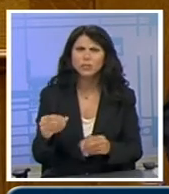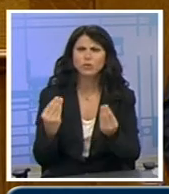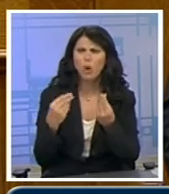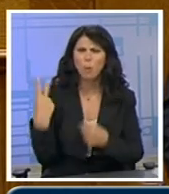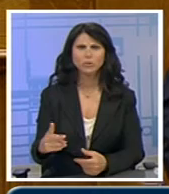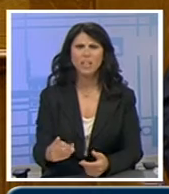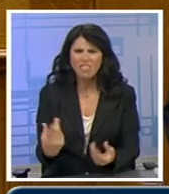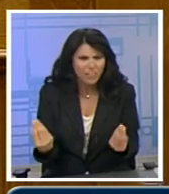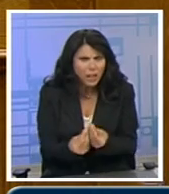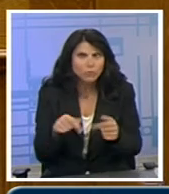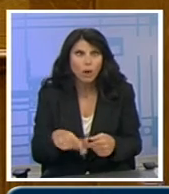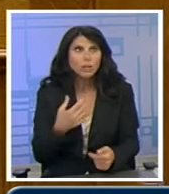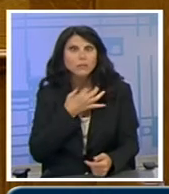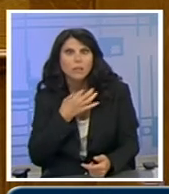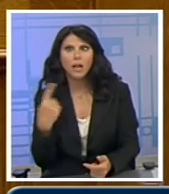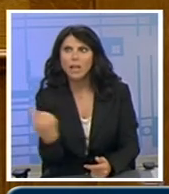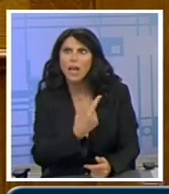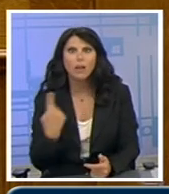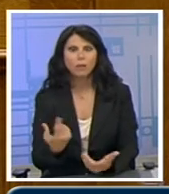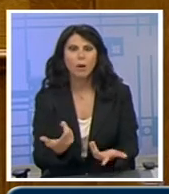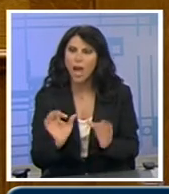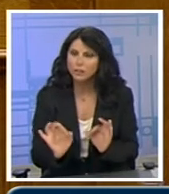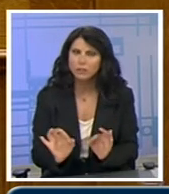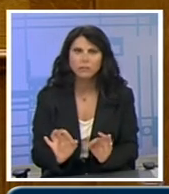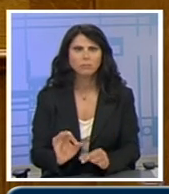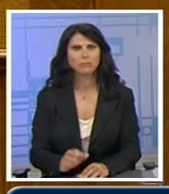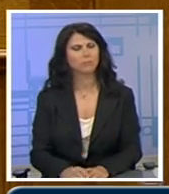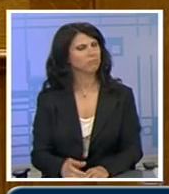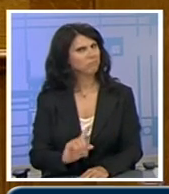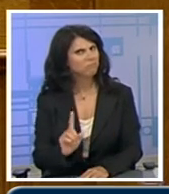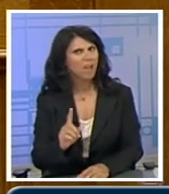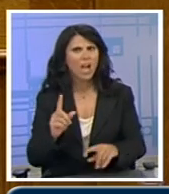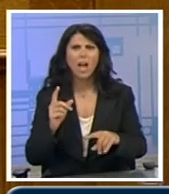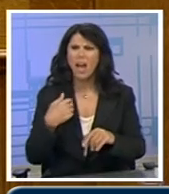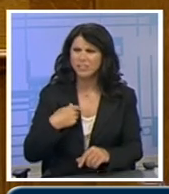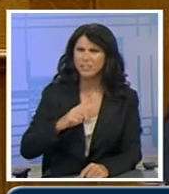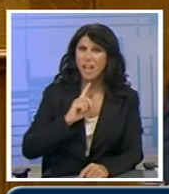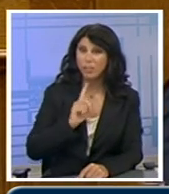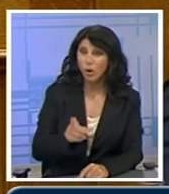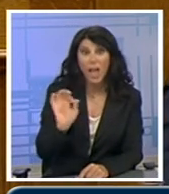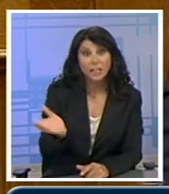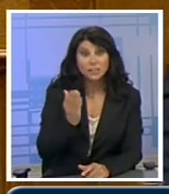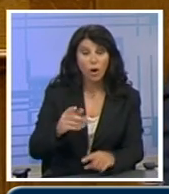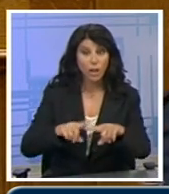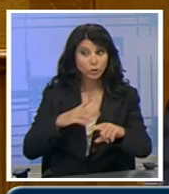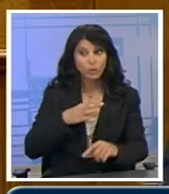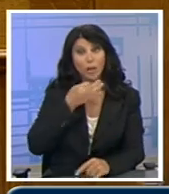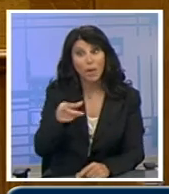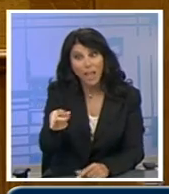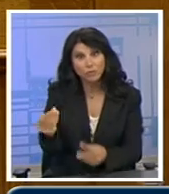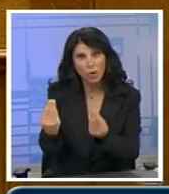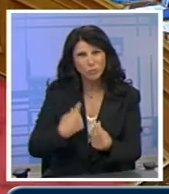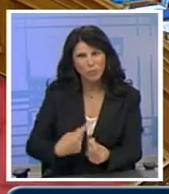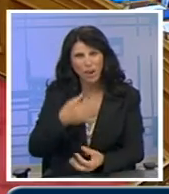των περιστάσεων. Και δεν έδωσε καμία τέτοια εντολή σε καμιά αντιπολίτευση ο ελληνικός λαός.